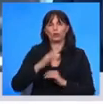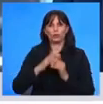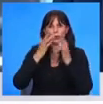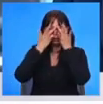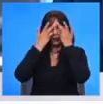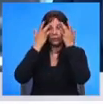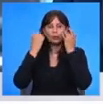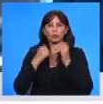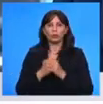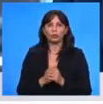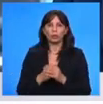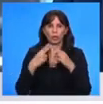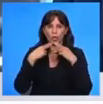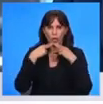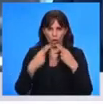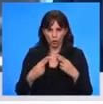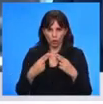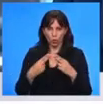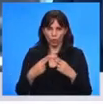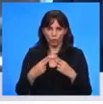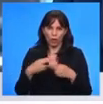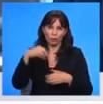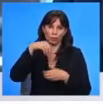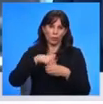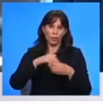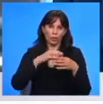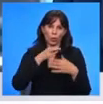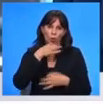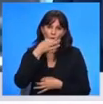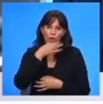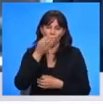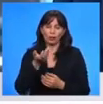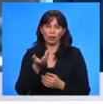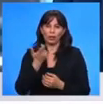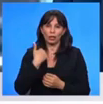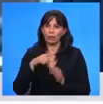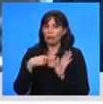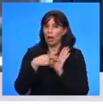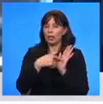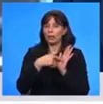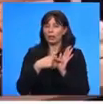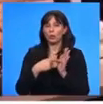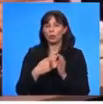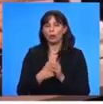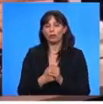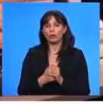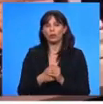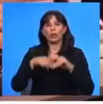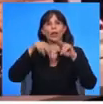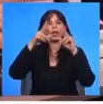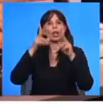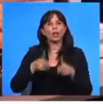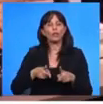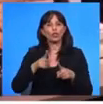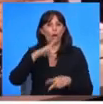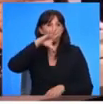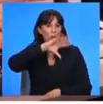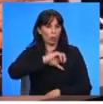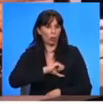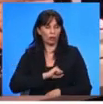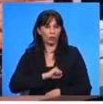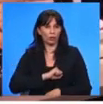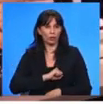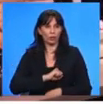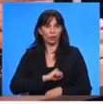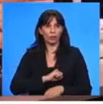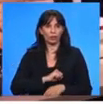כך. קודם כל, התשובה בגוף השאלה, לפי דעתי, כי אני מראה את זה כדוגמה חיה, שיש אפשרות בתוך הכאב, אני אפילו לא אומרת